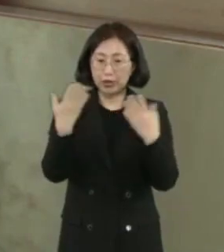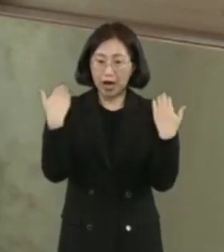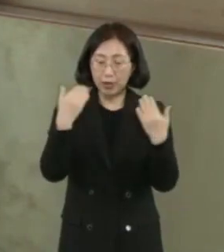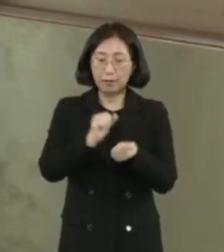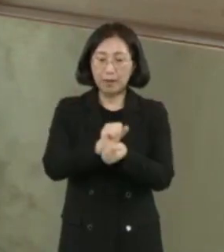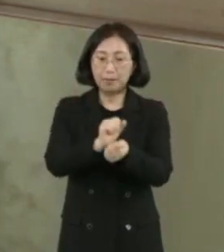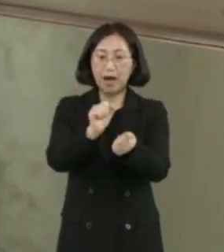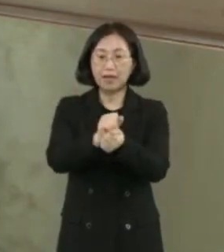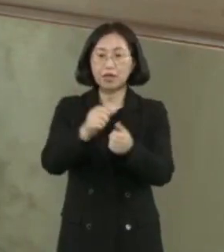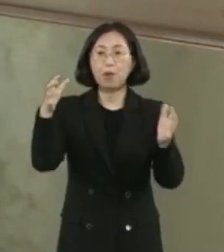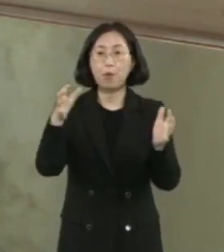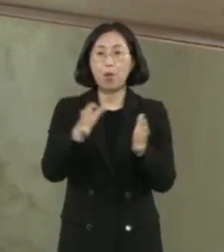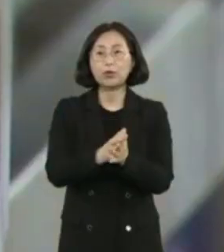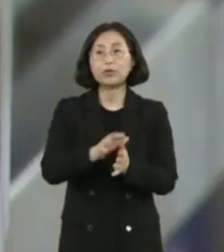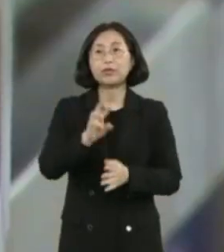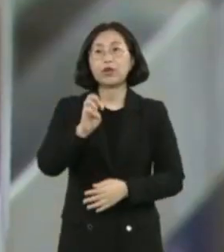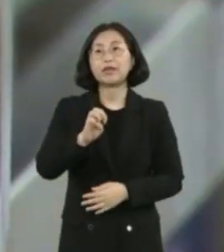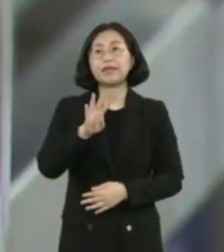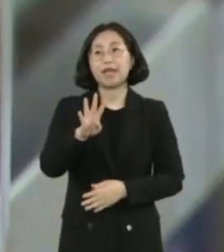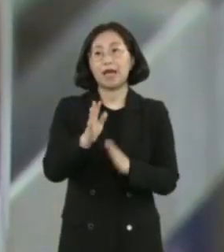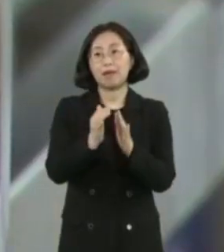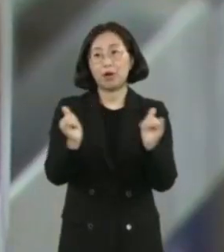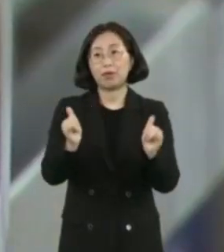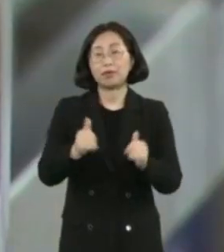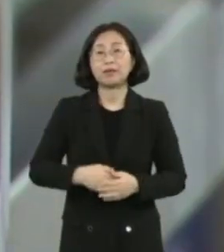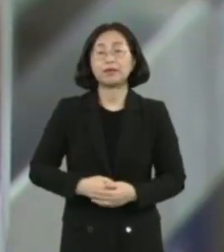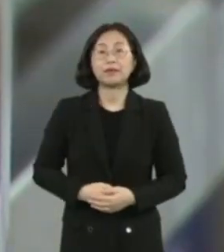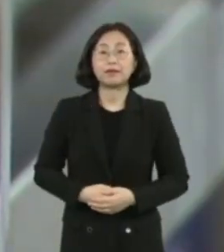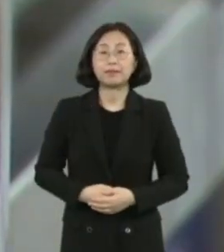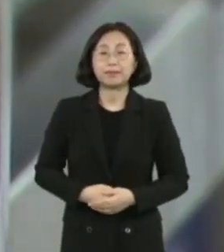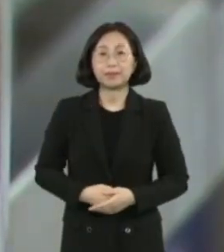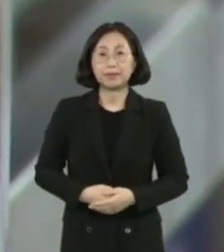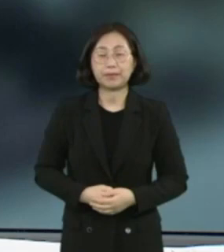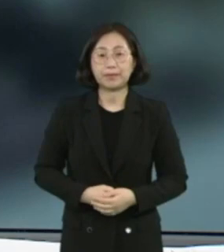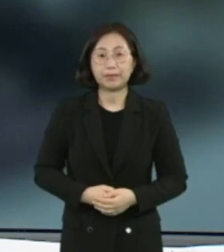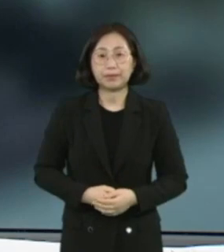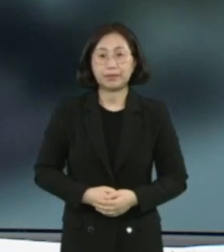모두 34명이 확진됐습니다.